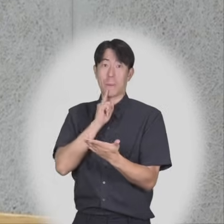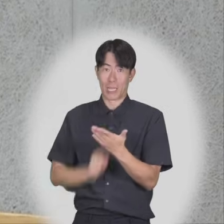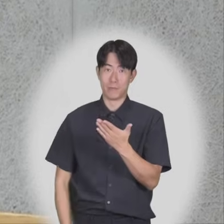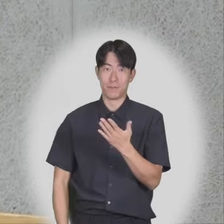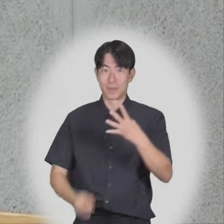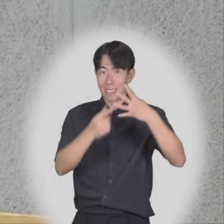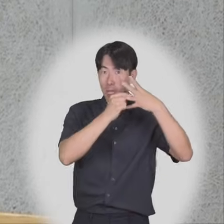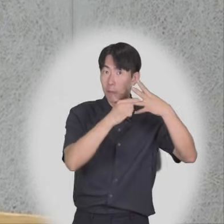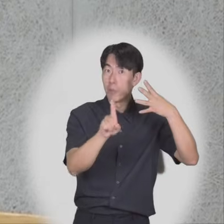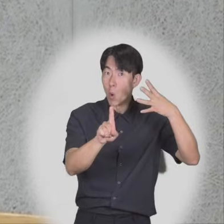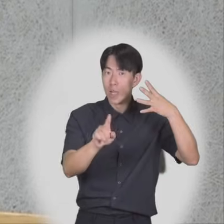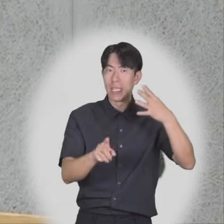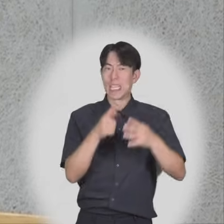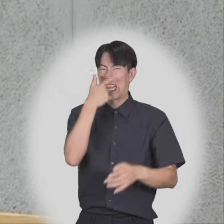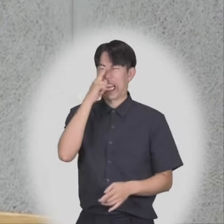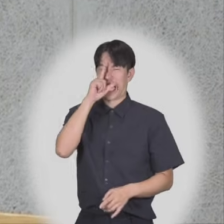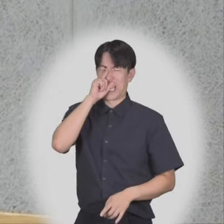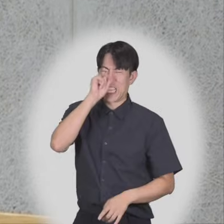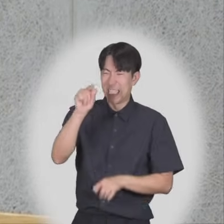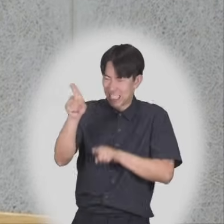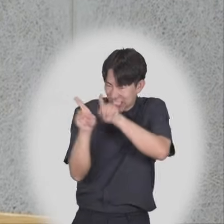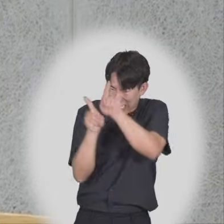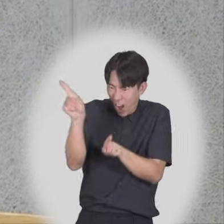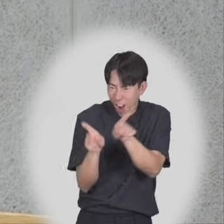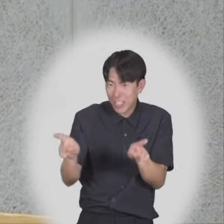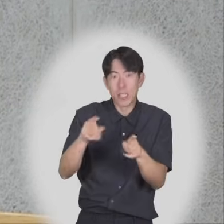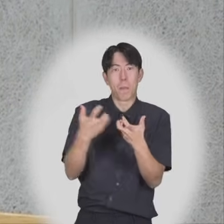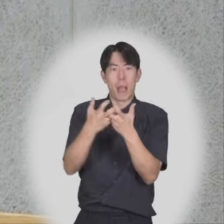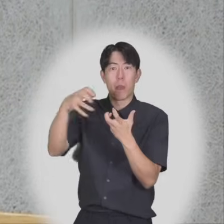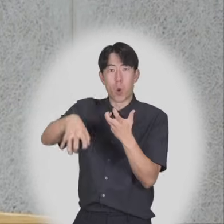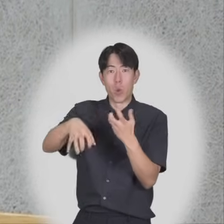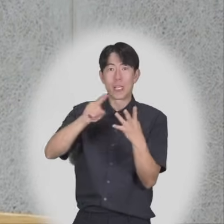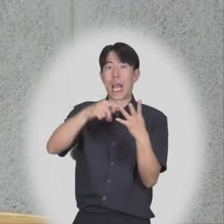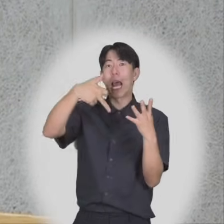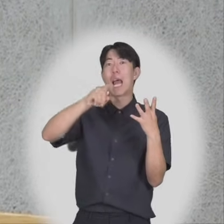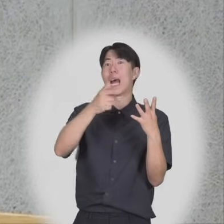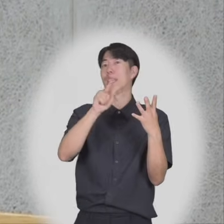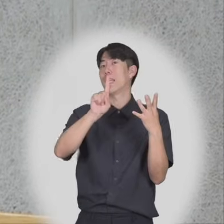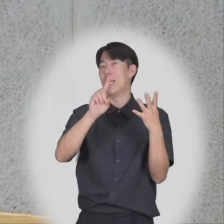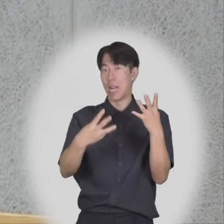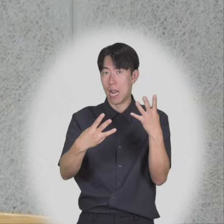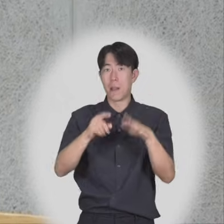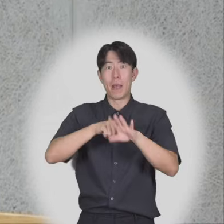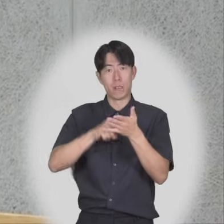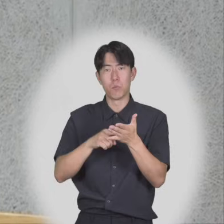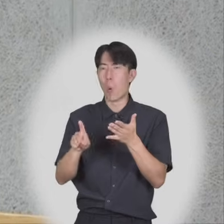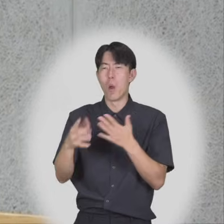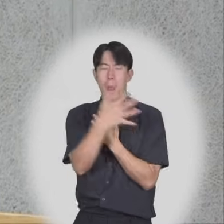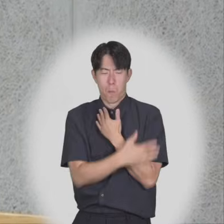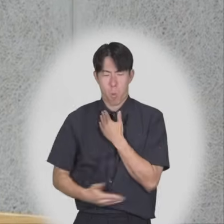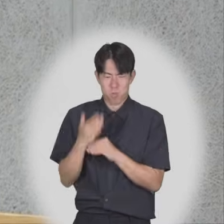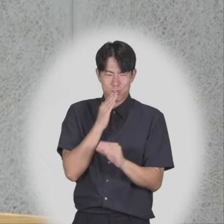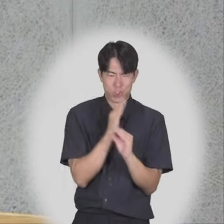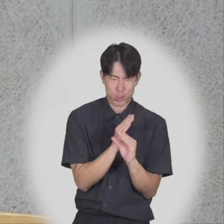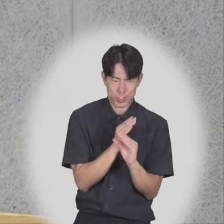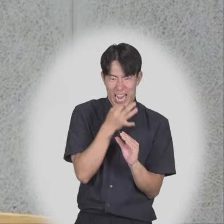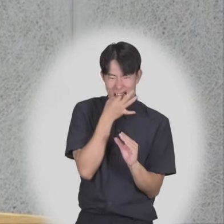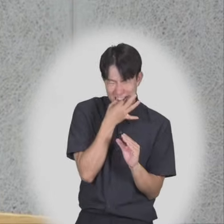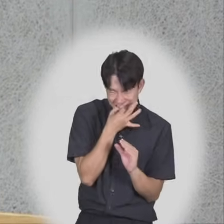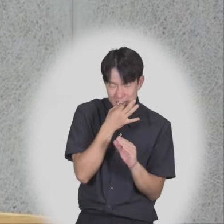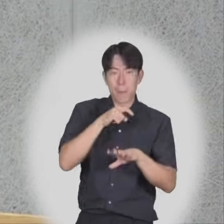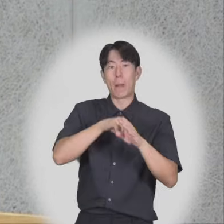세 번째는 가시떨기 밭이라고 했는데 카널 마인드, 육적인 밭이라, 마음이라, 이제